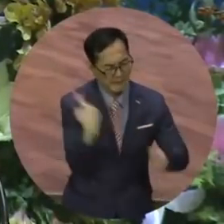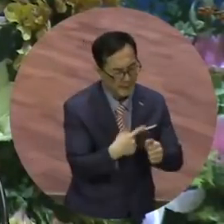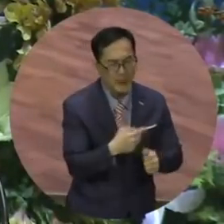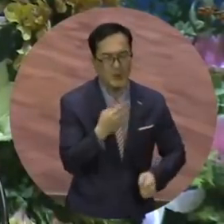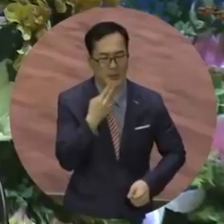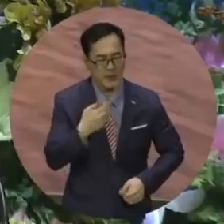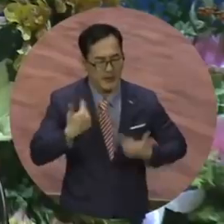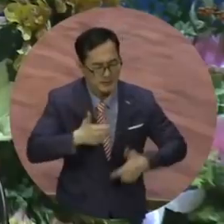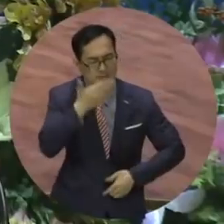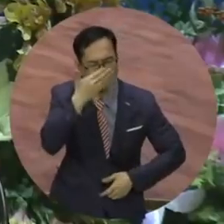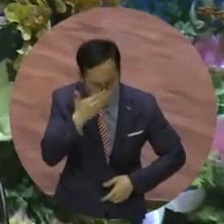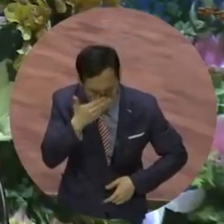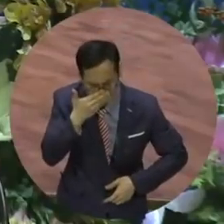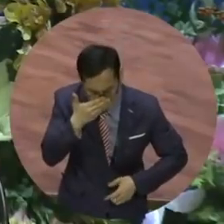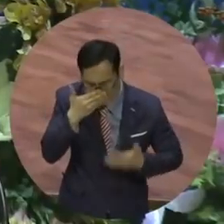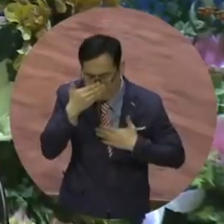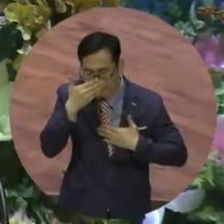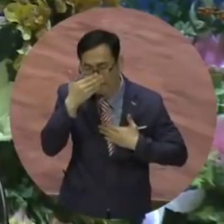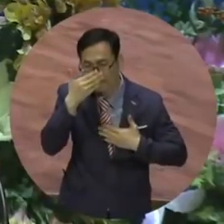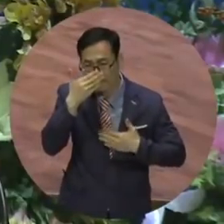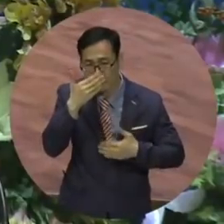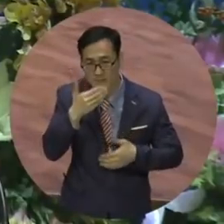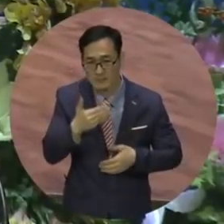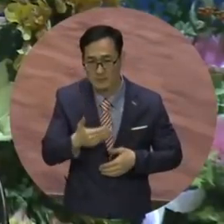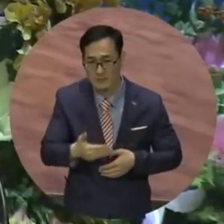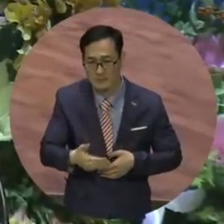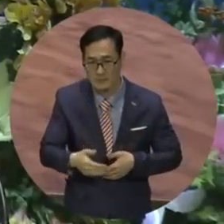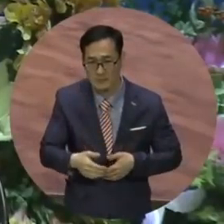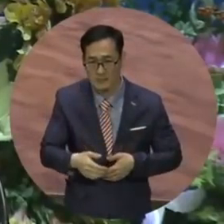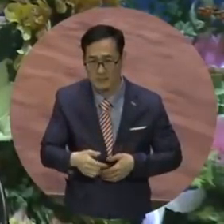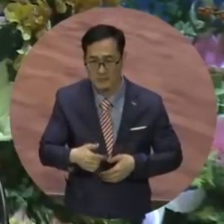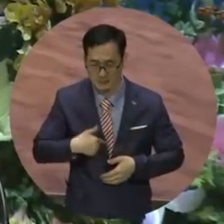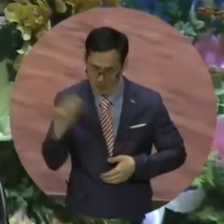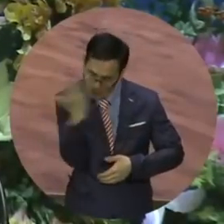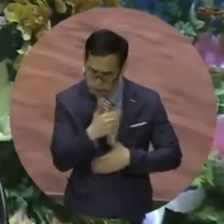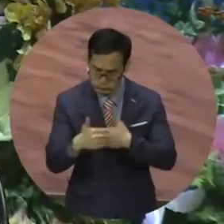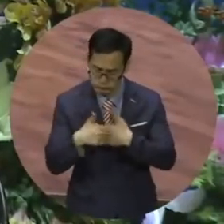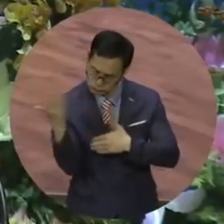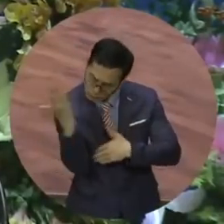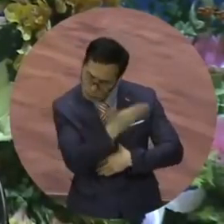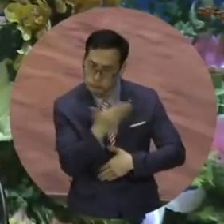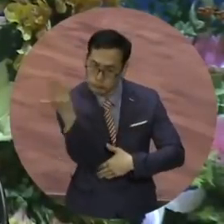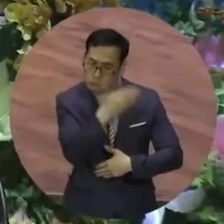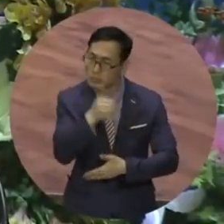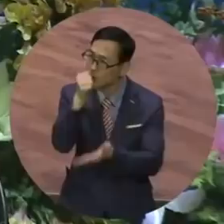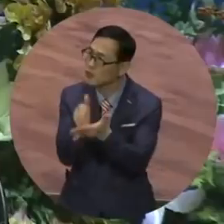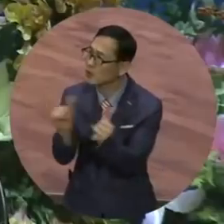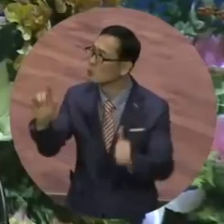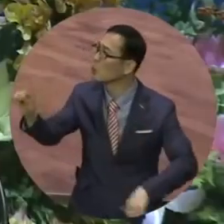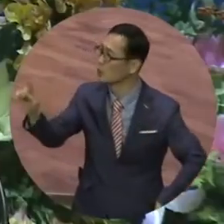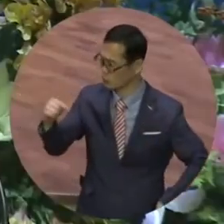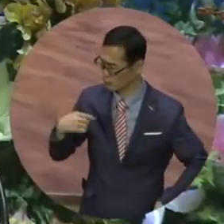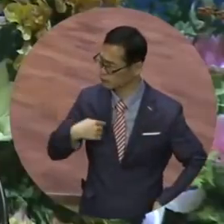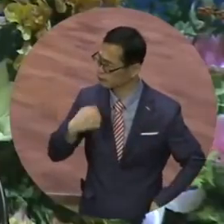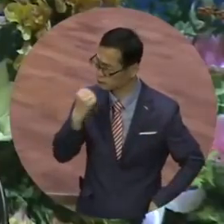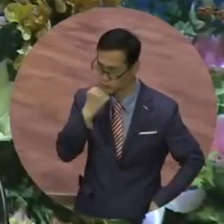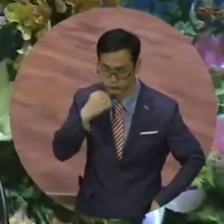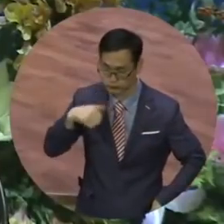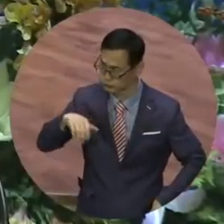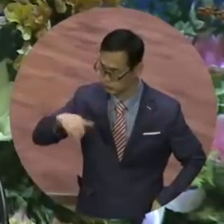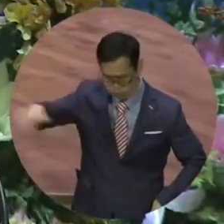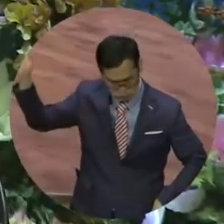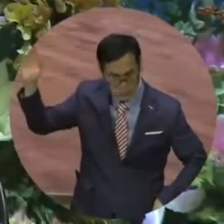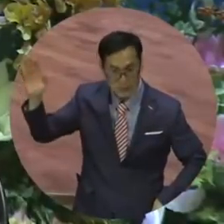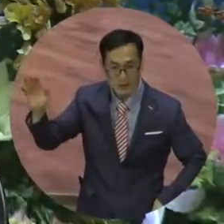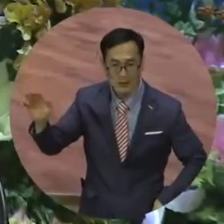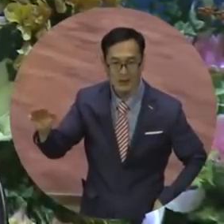삶에서 문제될 만한 짓을 한 게 없는데 무슨 내가 죄인이냐? 제가 시골에서 가서요